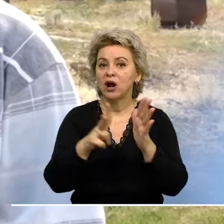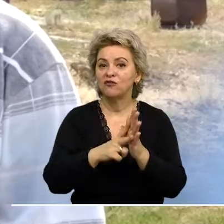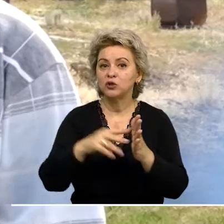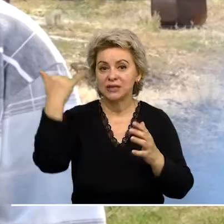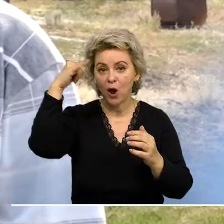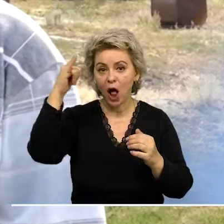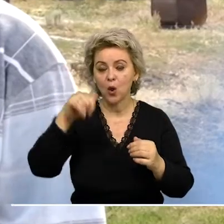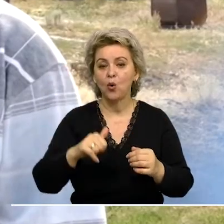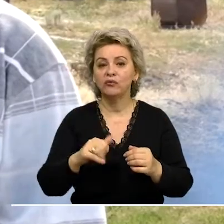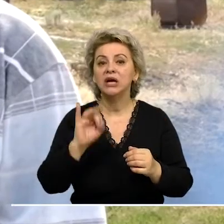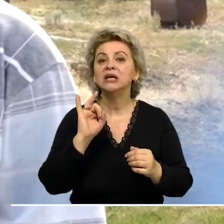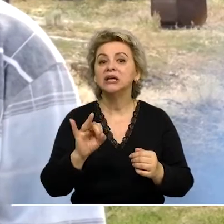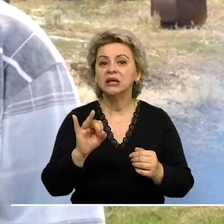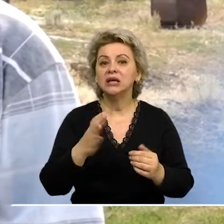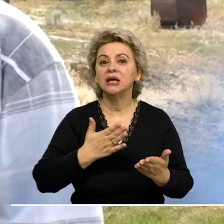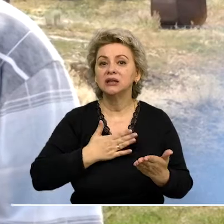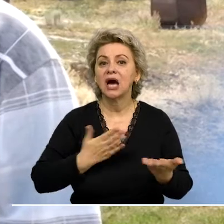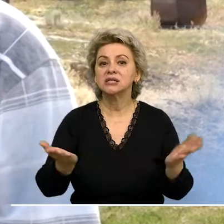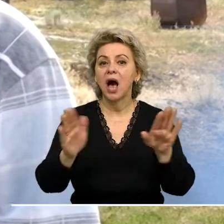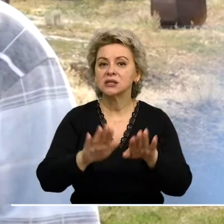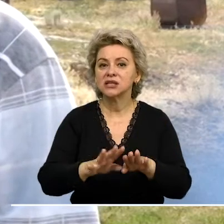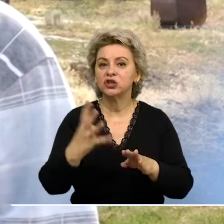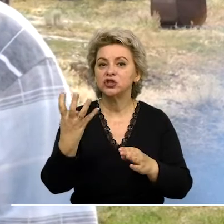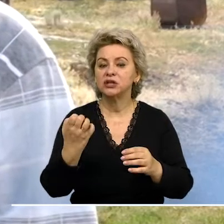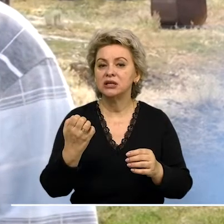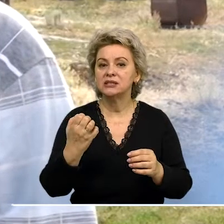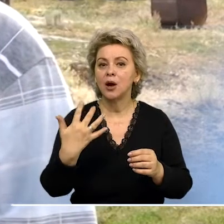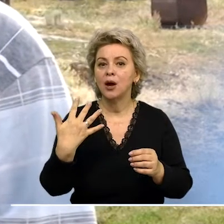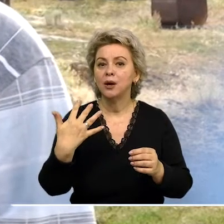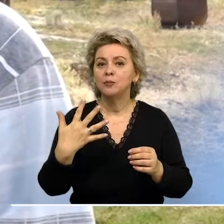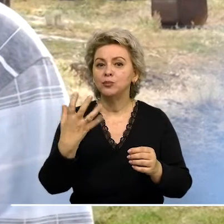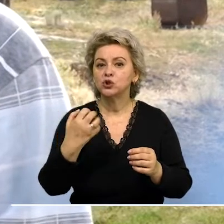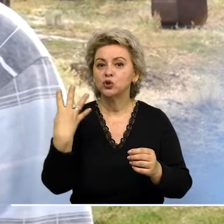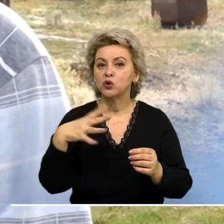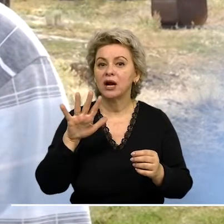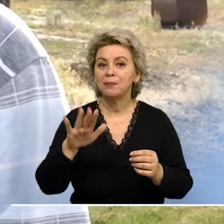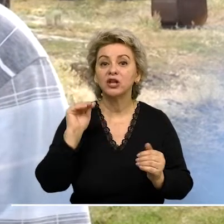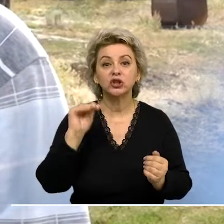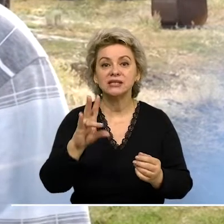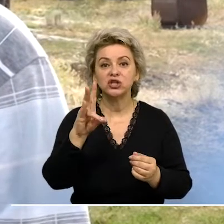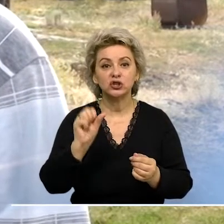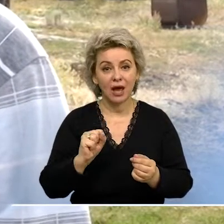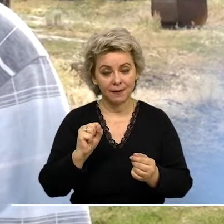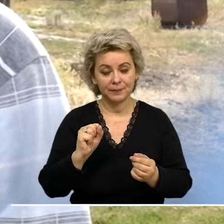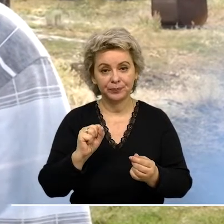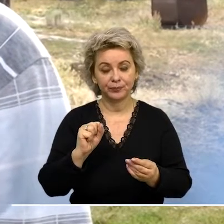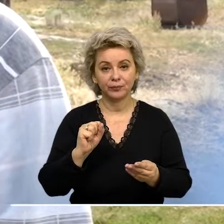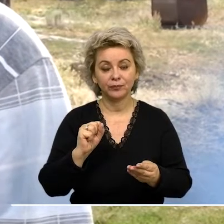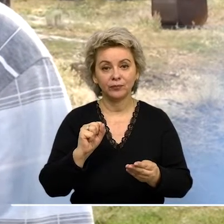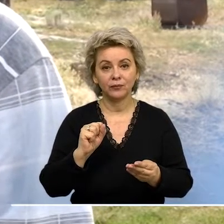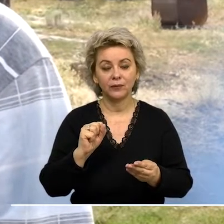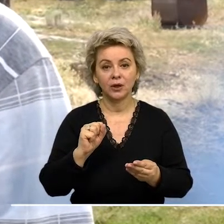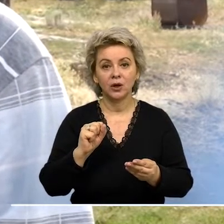хозяйства. Закупили скот, 48 голов. И у нас оставалось 545 тысяч на